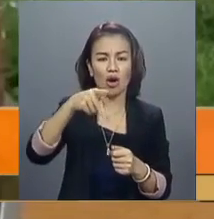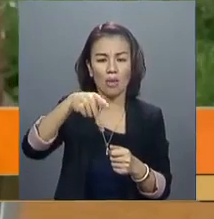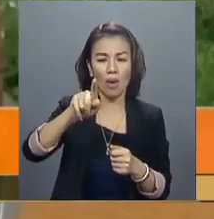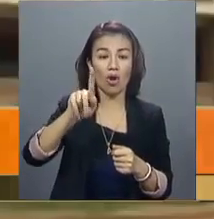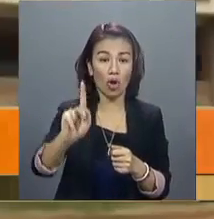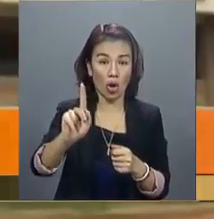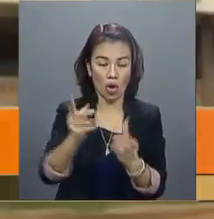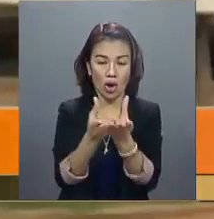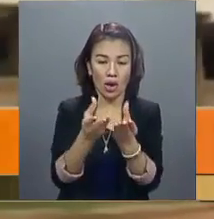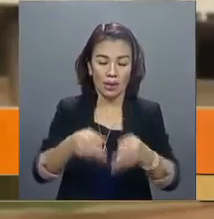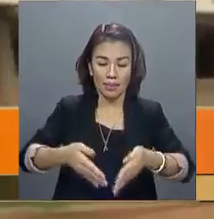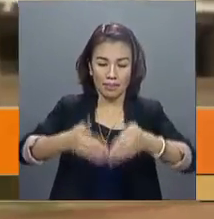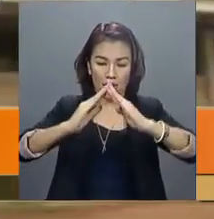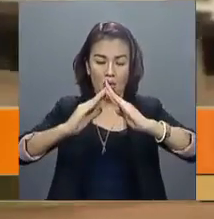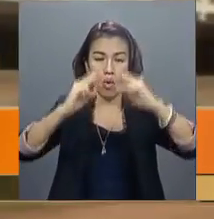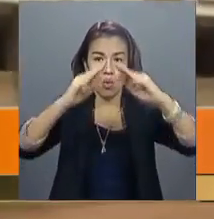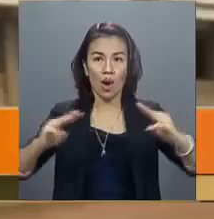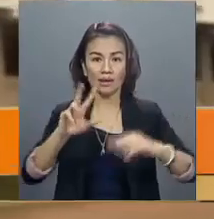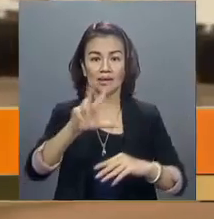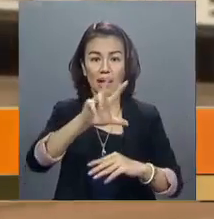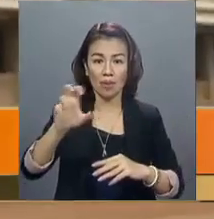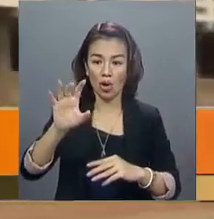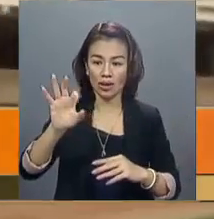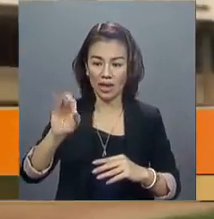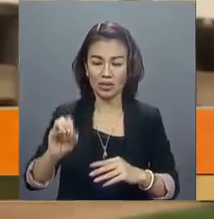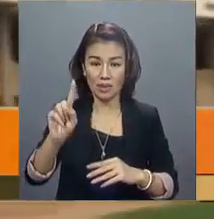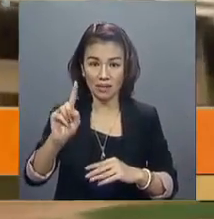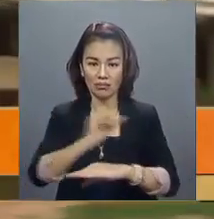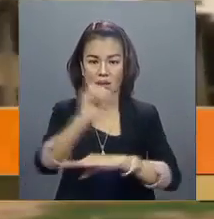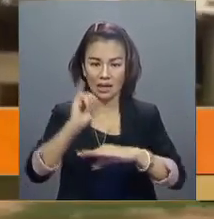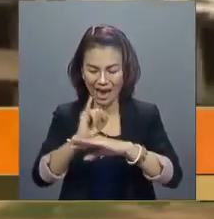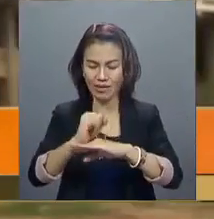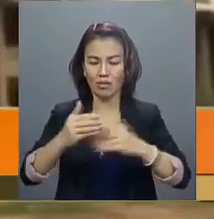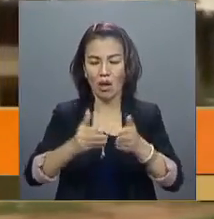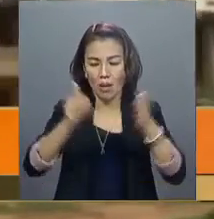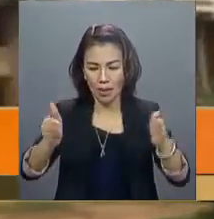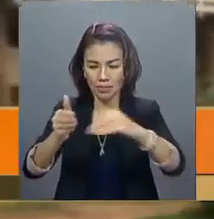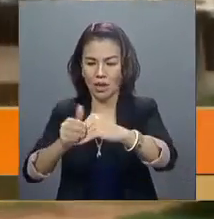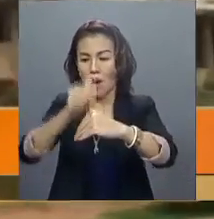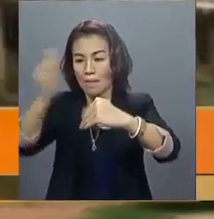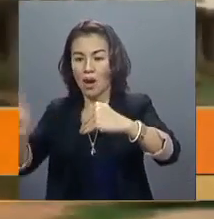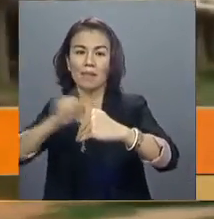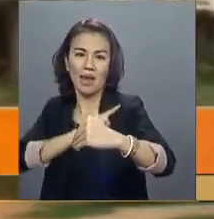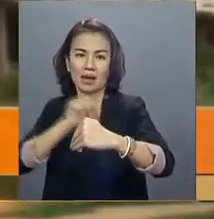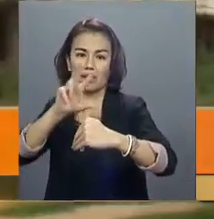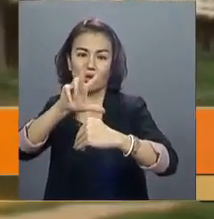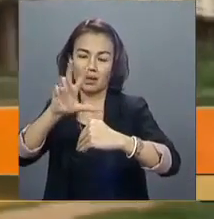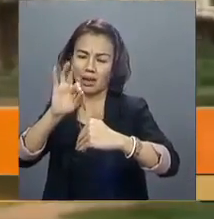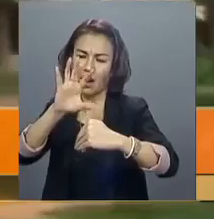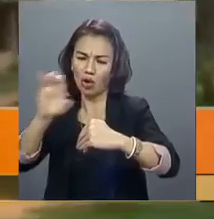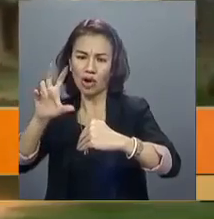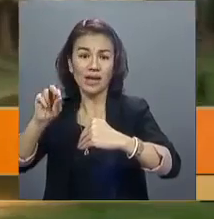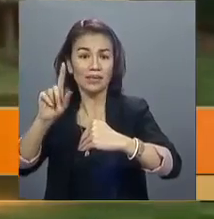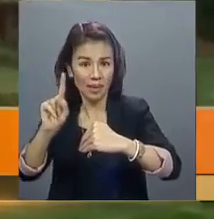จัดตั้งวัด391ไร่และพื้นที่มีการบุกรุกเพิ่มเติมถึง931ไร่เพื่อสำรว